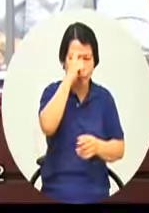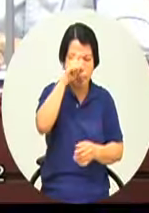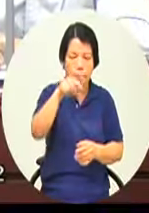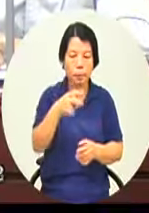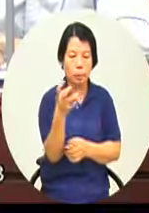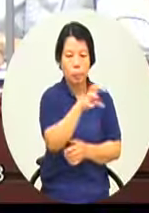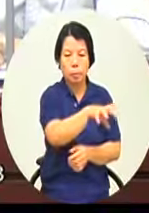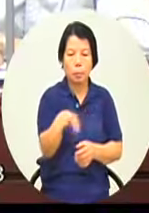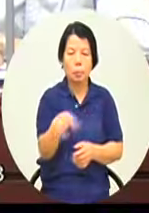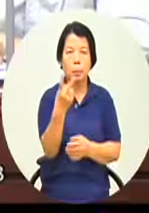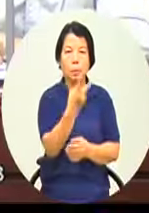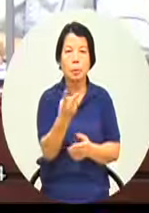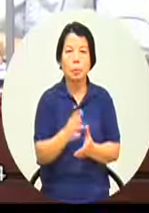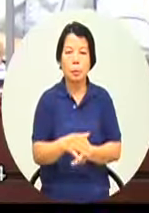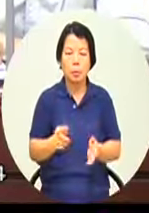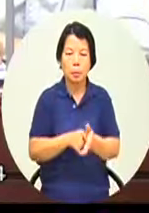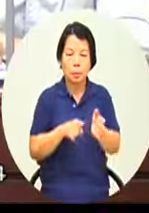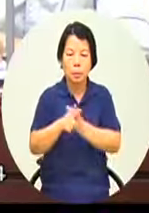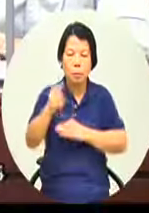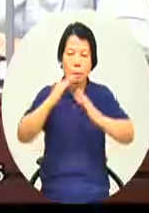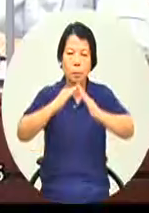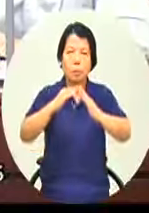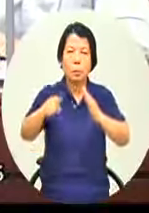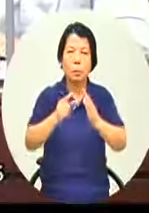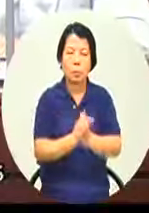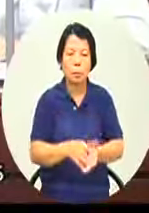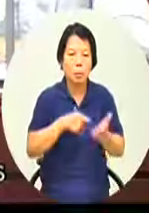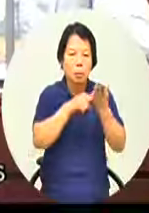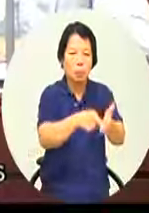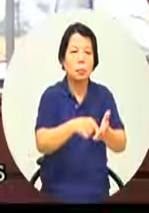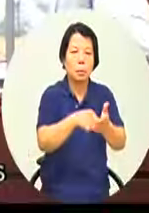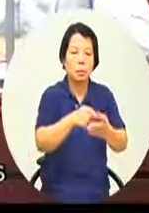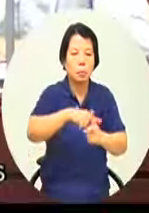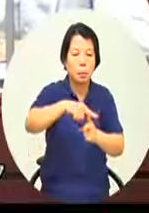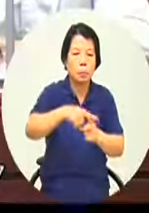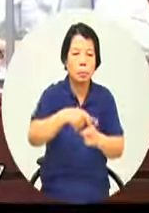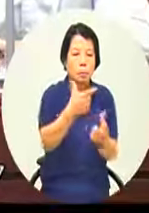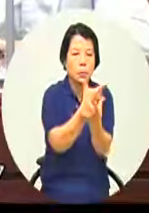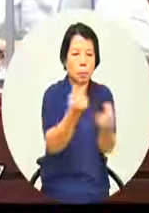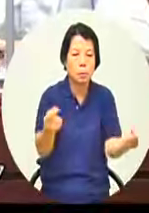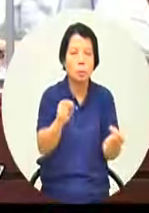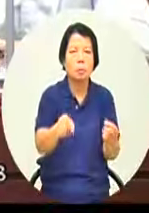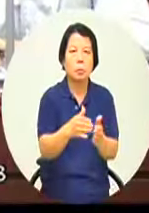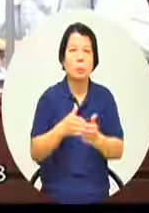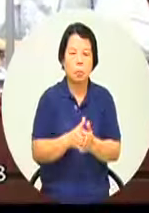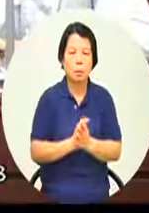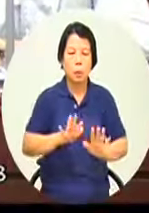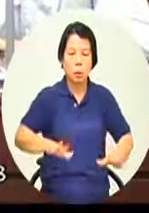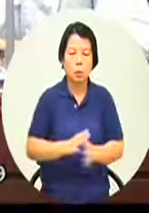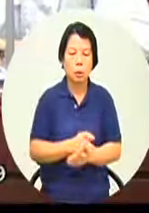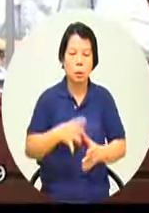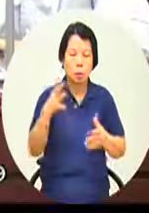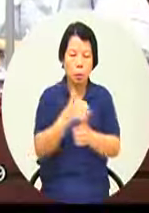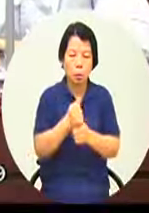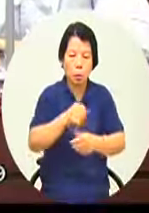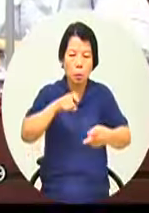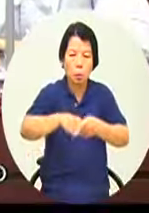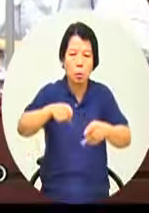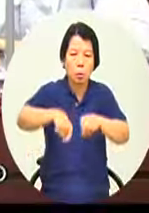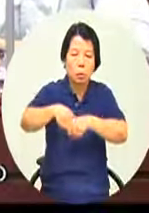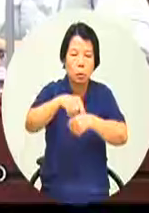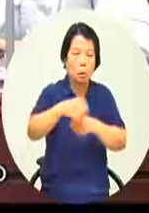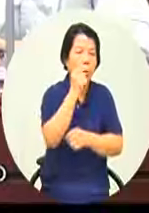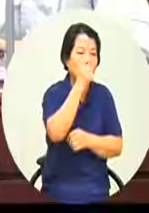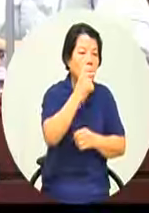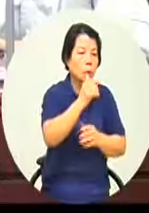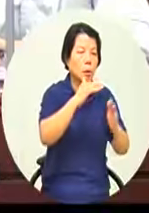们两个那个直辖市希望提报的标准都一样，所以早上我已经跟我们的总工程师讲，就是跟台南市政府这